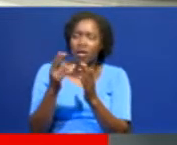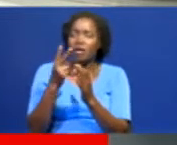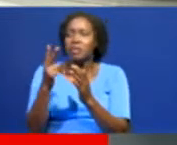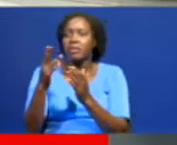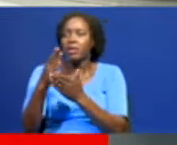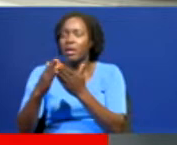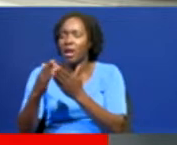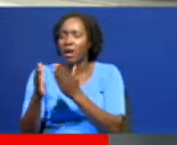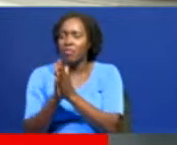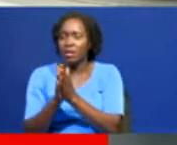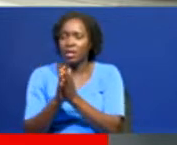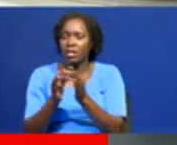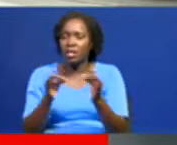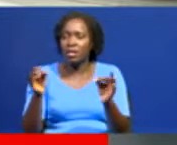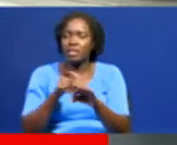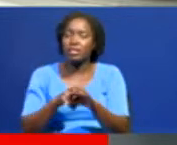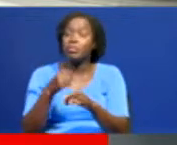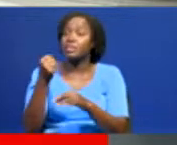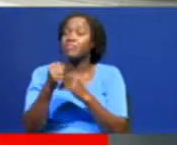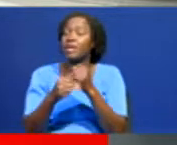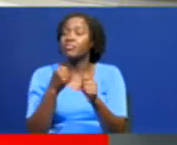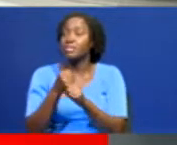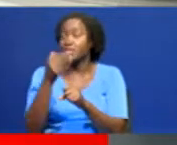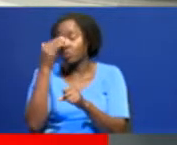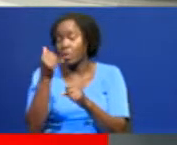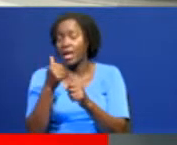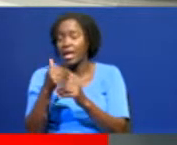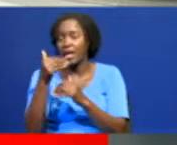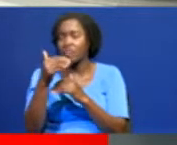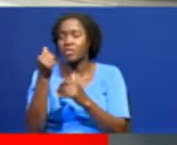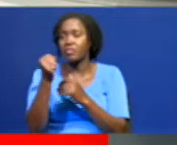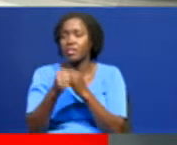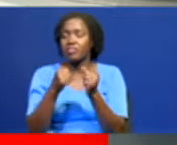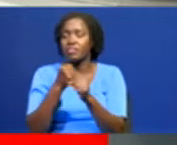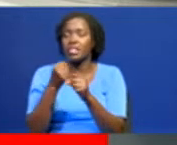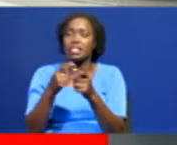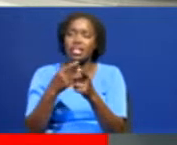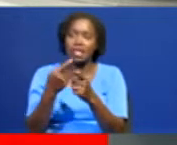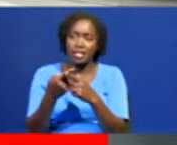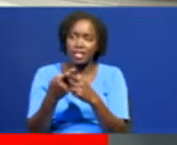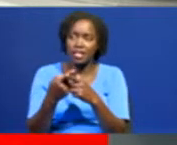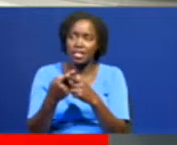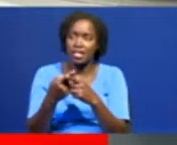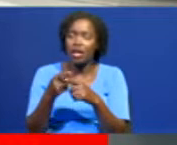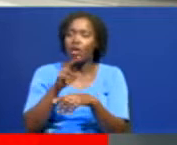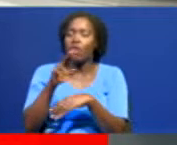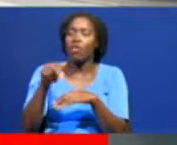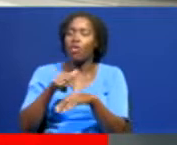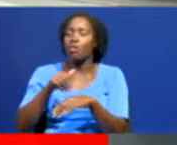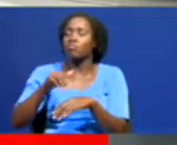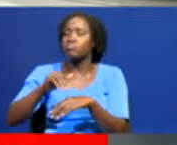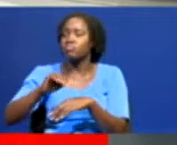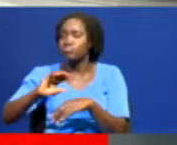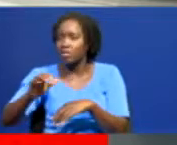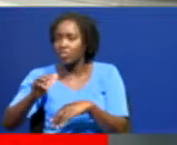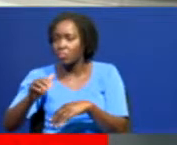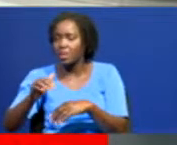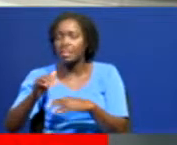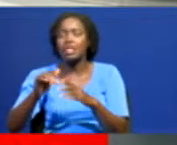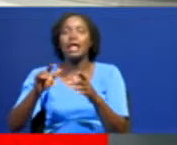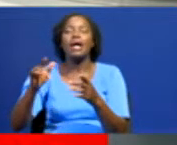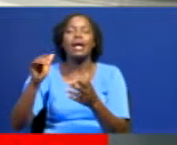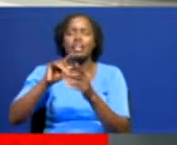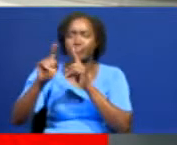2.5 na muda mrefu ni miaka 5. Kwa sababu baada ya miaka 5 basi serikali zote zinaweza kupigwa upata tena na